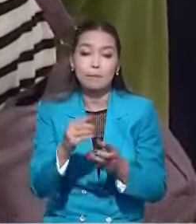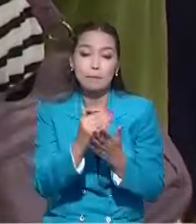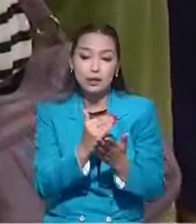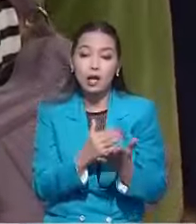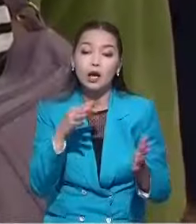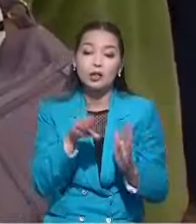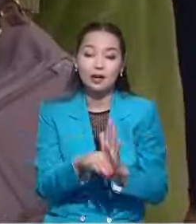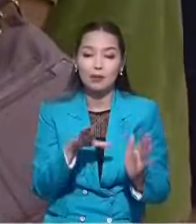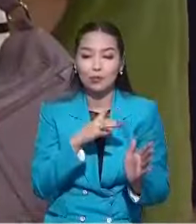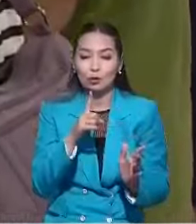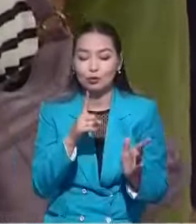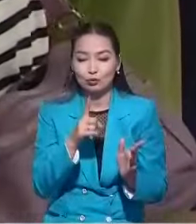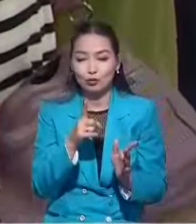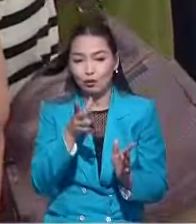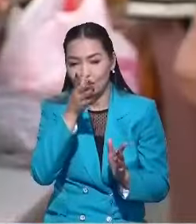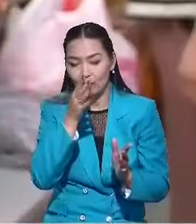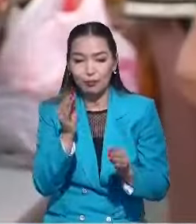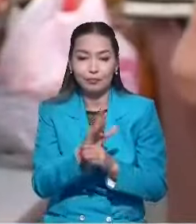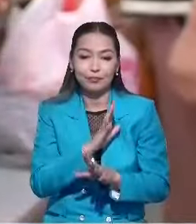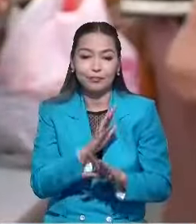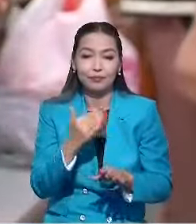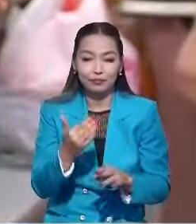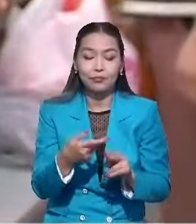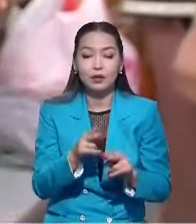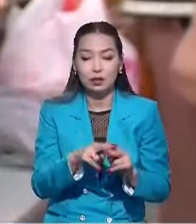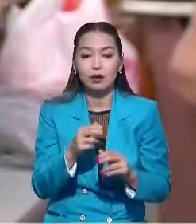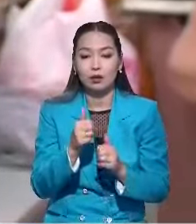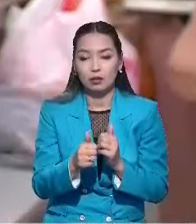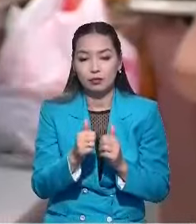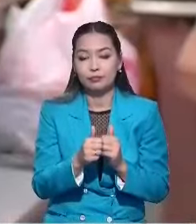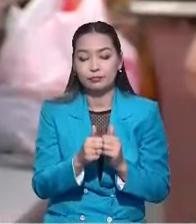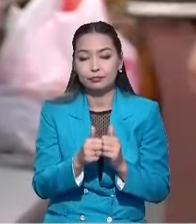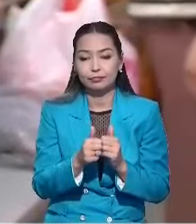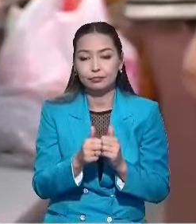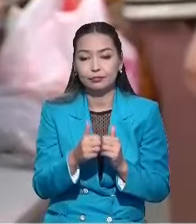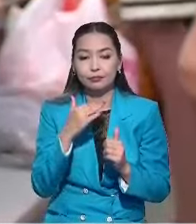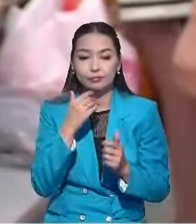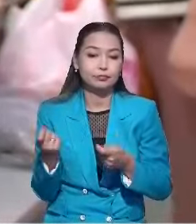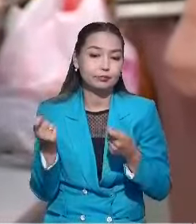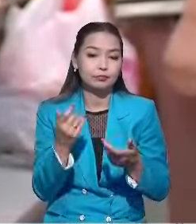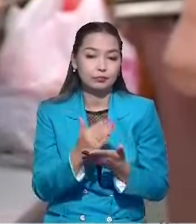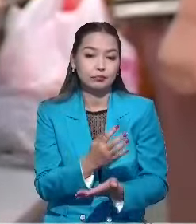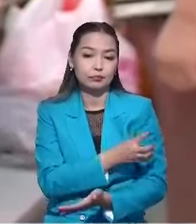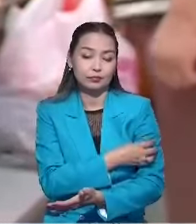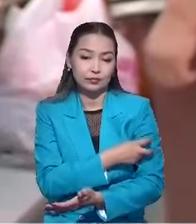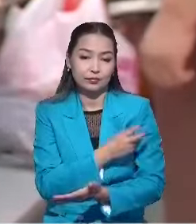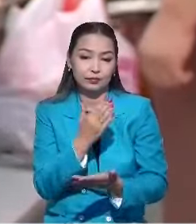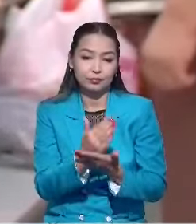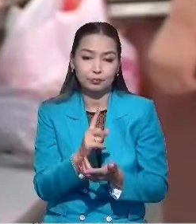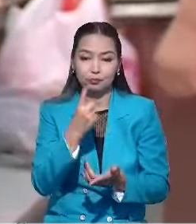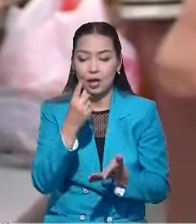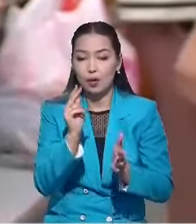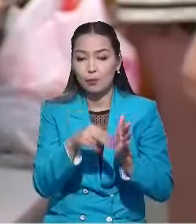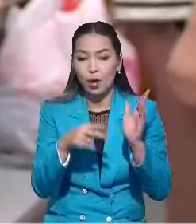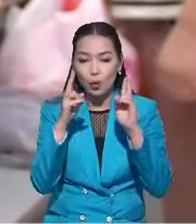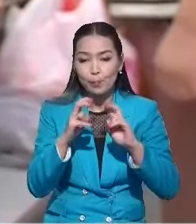енгізілді. Бізде мысалы таңертең күнде ет алып келеміз. Бірінші бізде 4 ветврач бар. Бірінші справка тексереді,